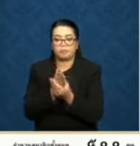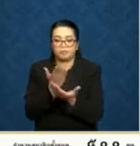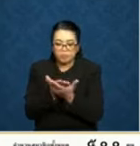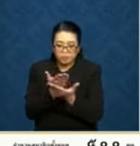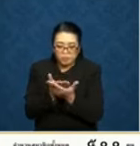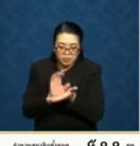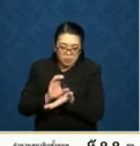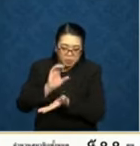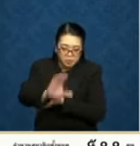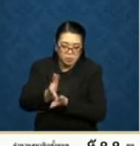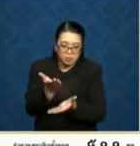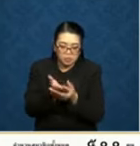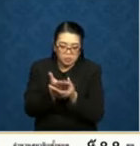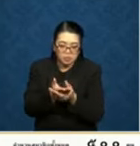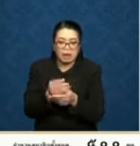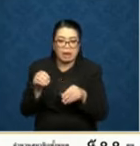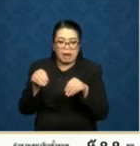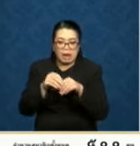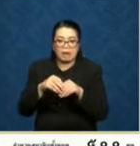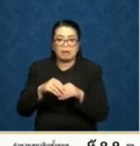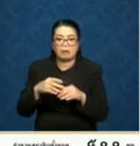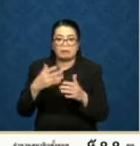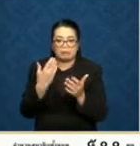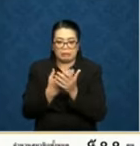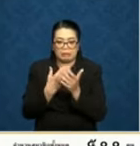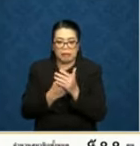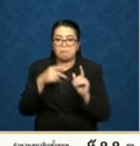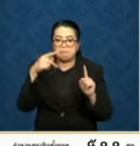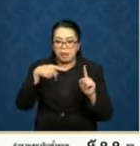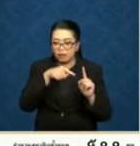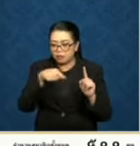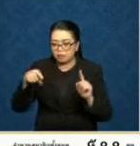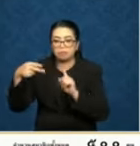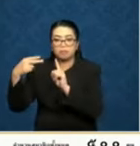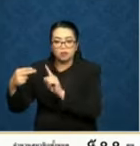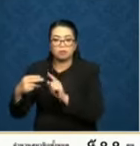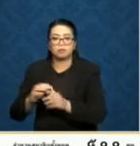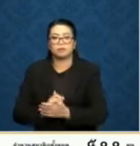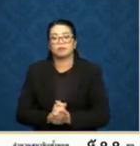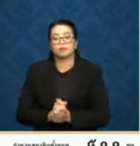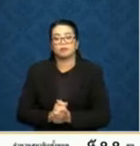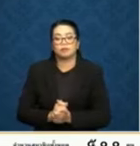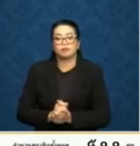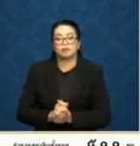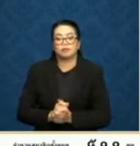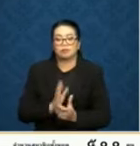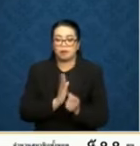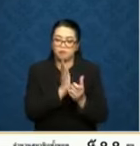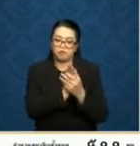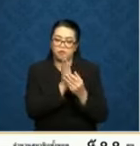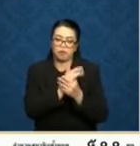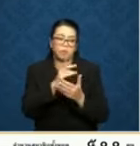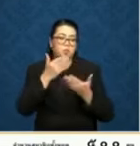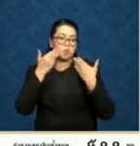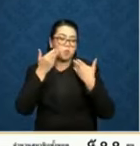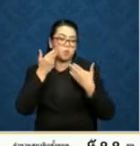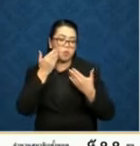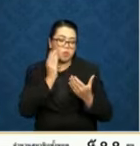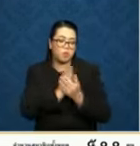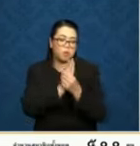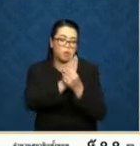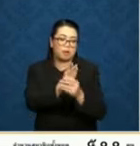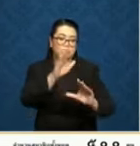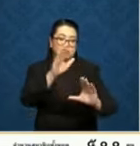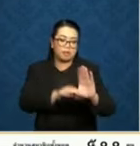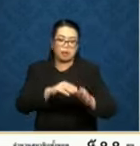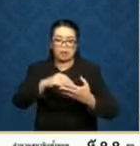ดเงินอีกลายพันจนถึงหลายหมื่นบาทท่ปทานจะเห็นครัวา วันนี้การส่งลูกเข้าไปเรียนเพื่อสร้าง